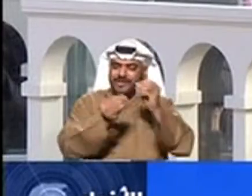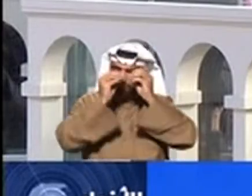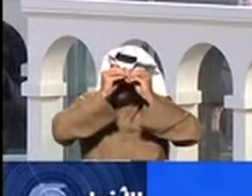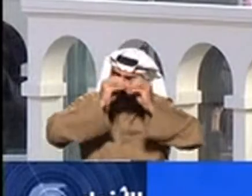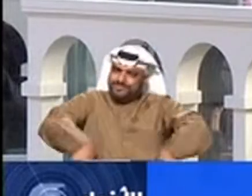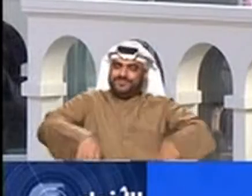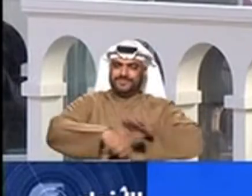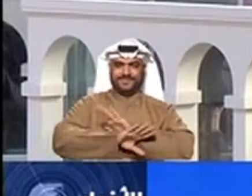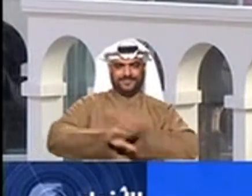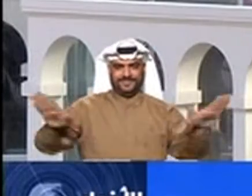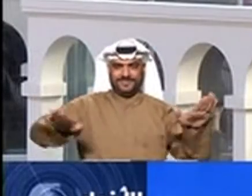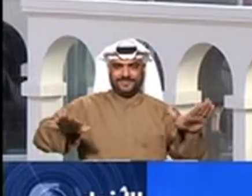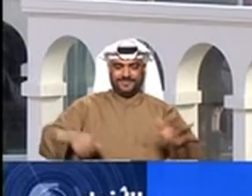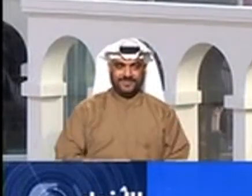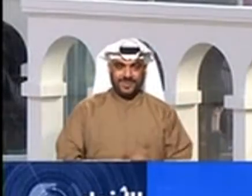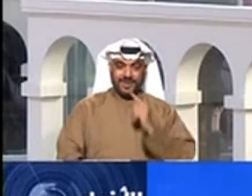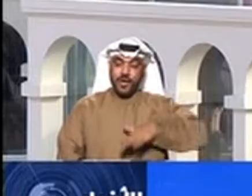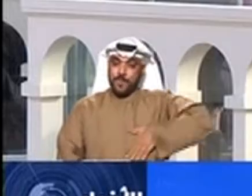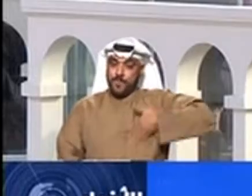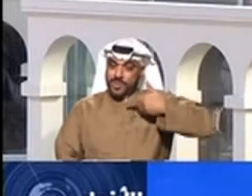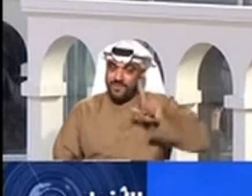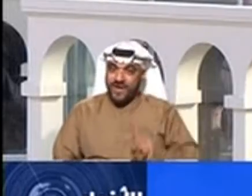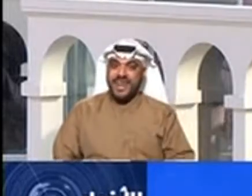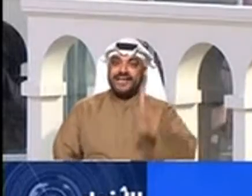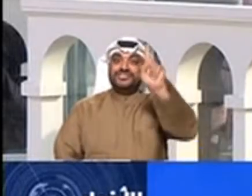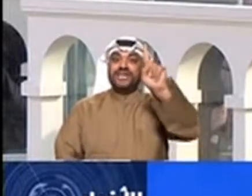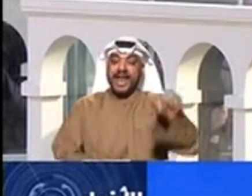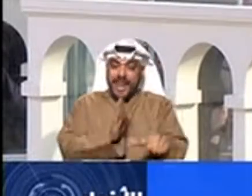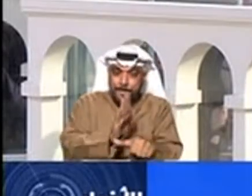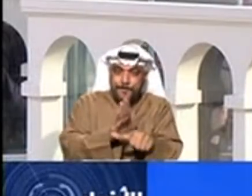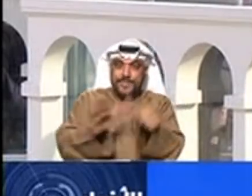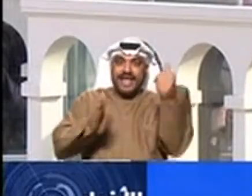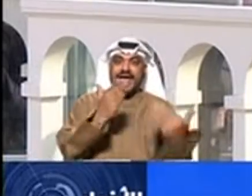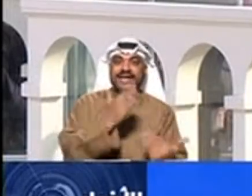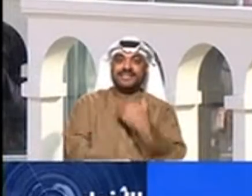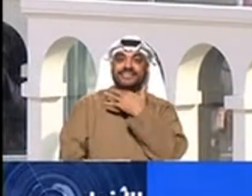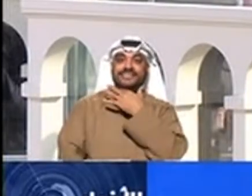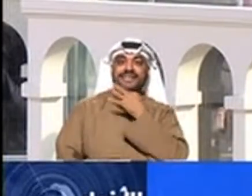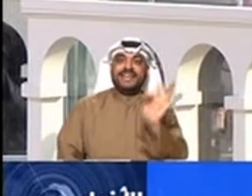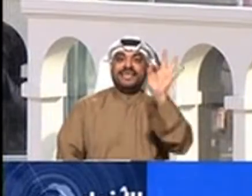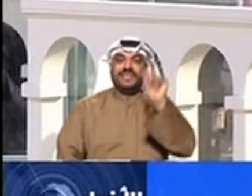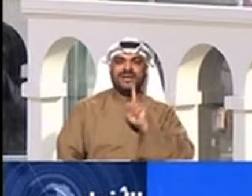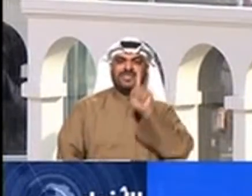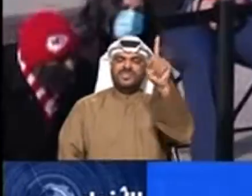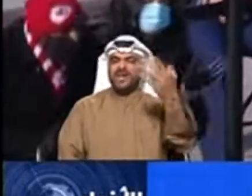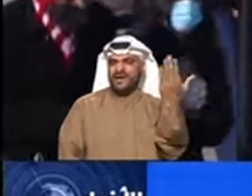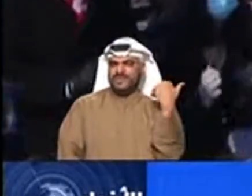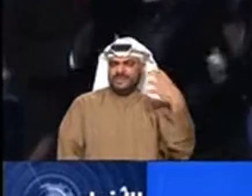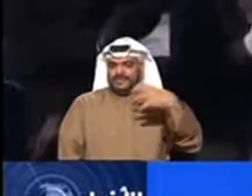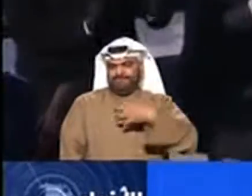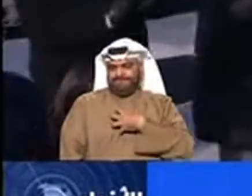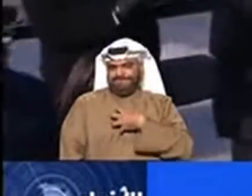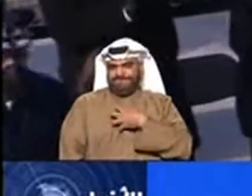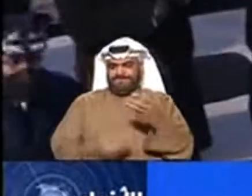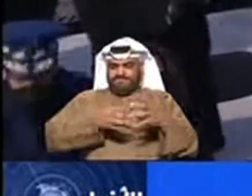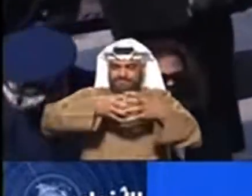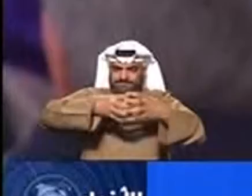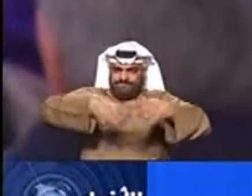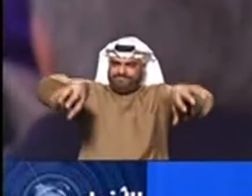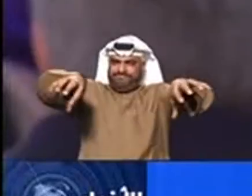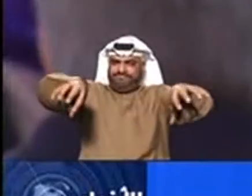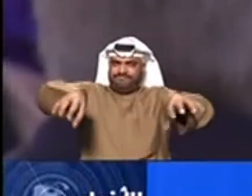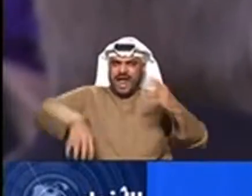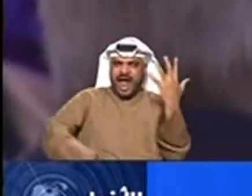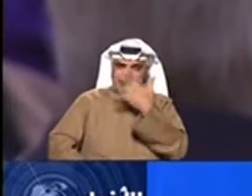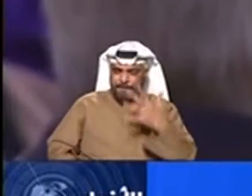الديمقراطية، متفائلا ببداية جديدة بعد فترة من المرارة والانقسام الحاد. كما